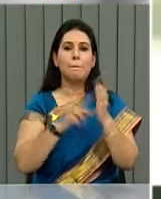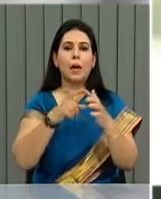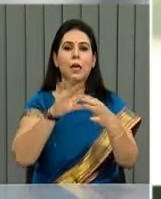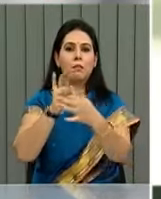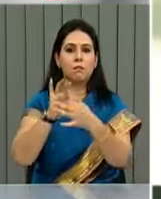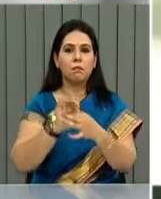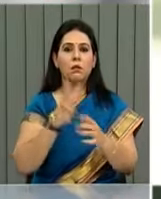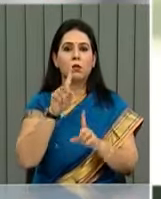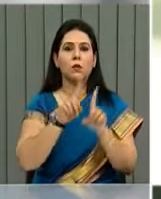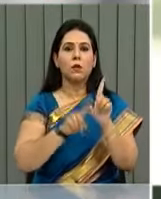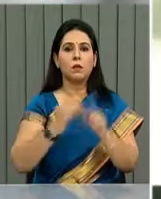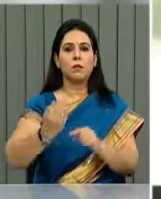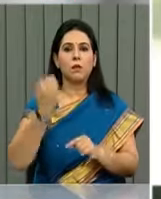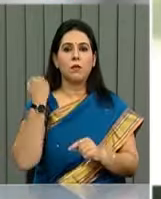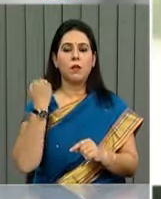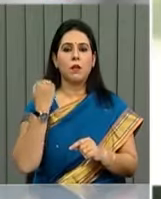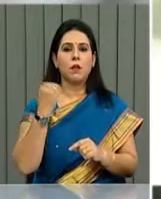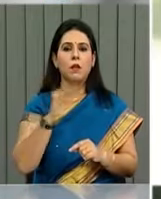2 वर्ष पहले